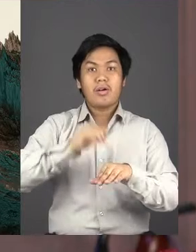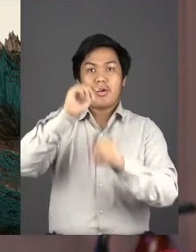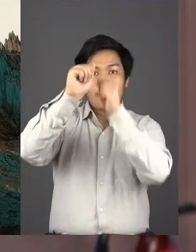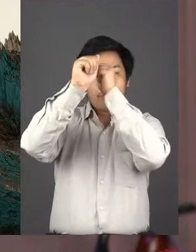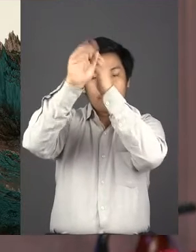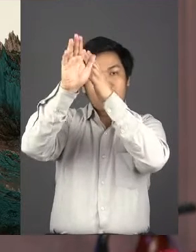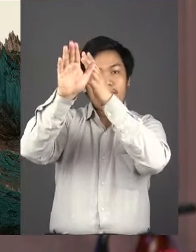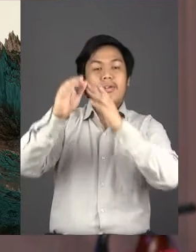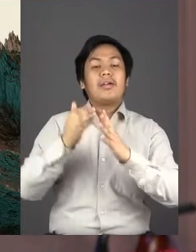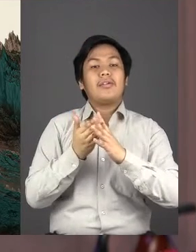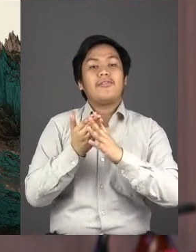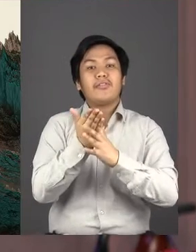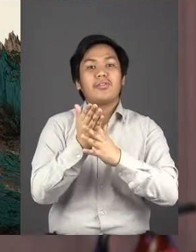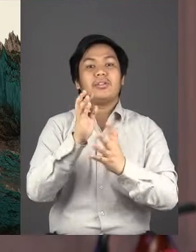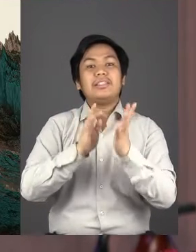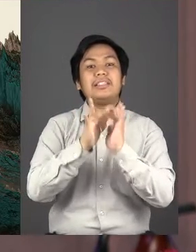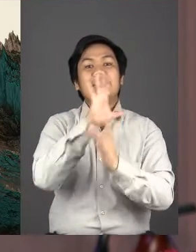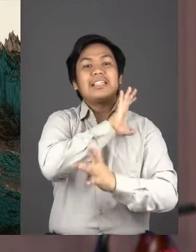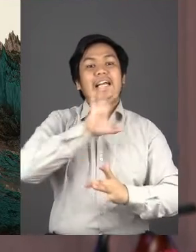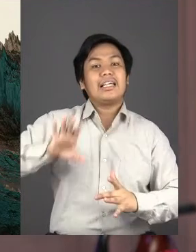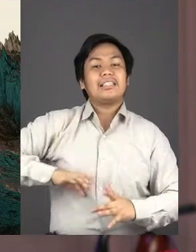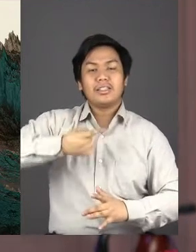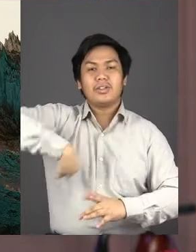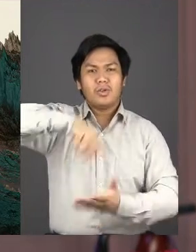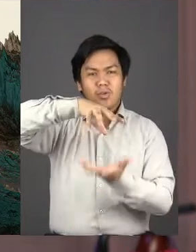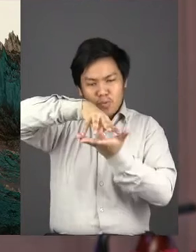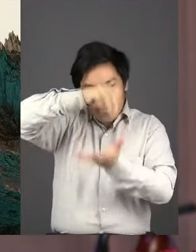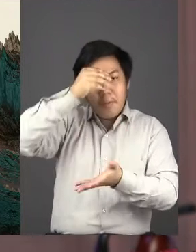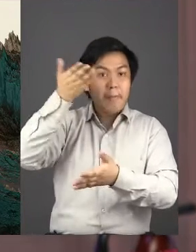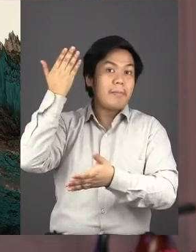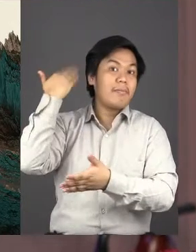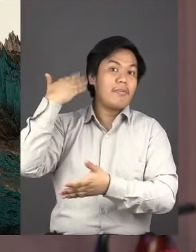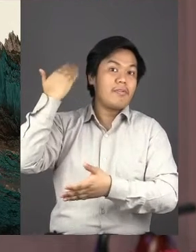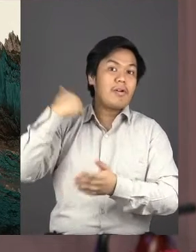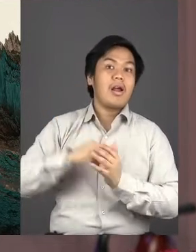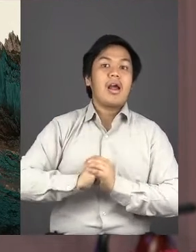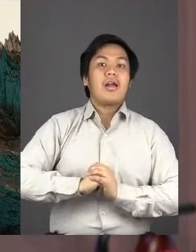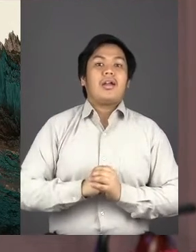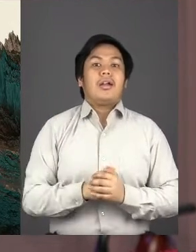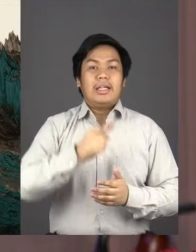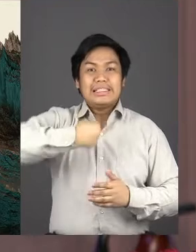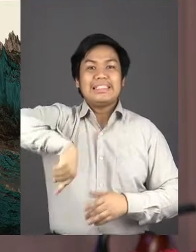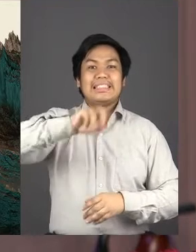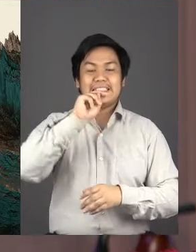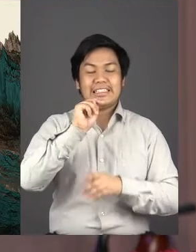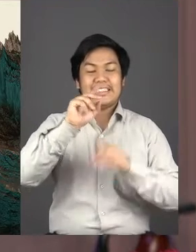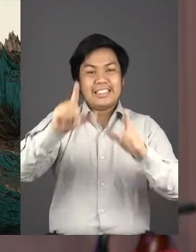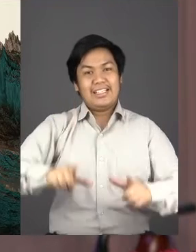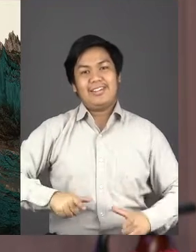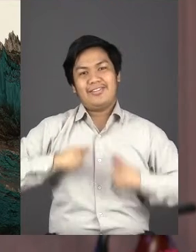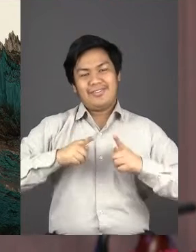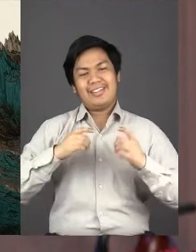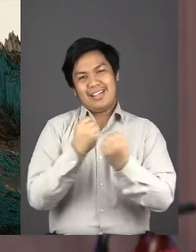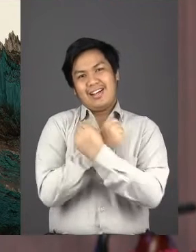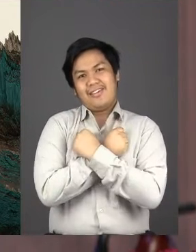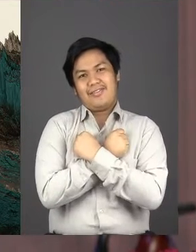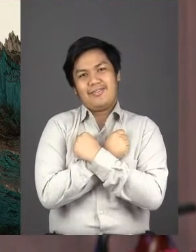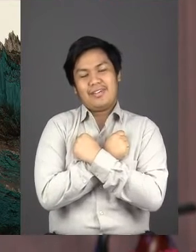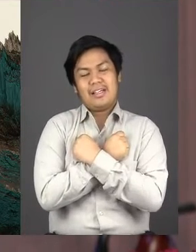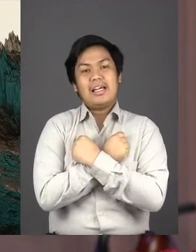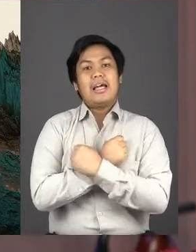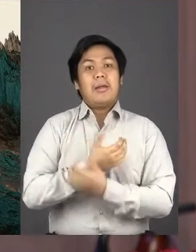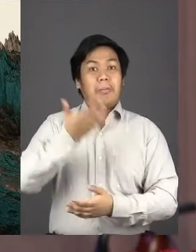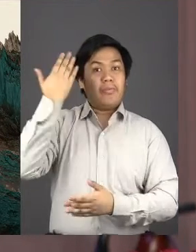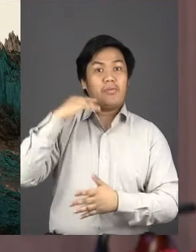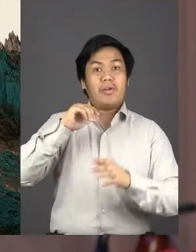kay Kristo Jesus, na natutunan natin last time, kailangan tayong mamuhay sa pag-ibig. Yun po yung panawagan